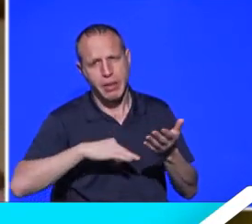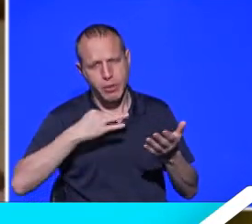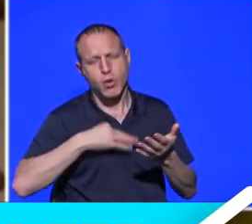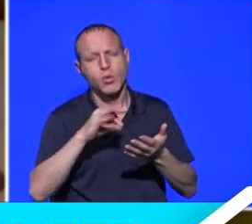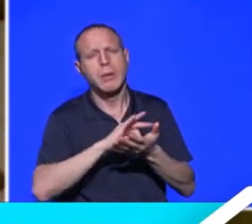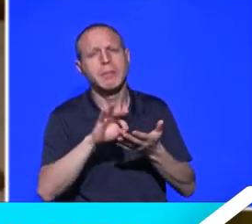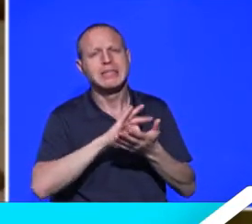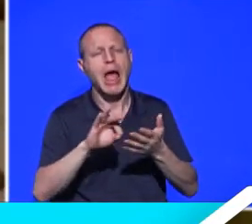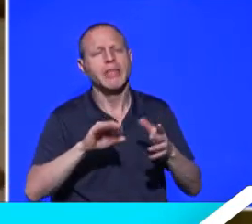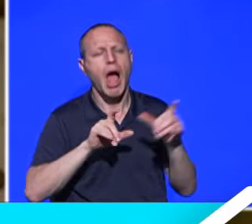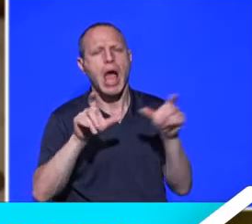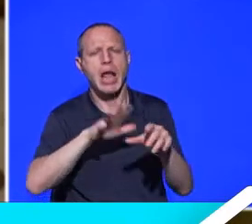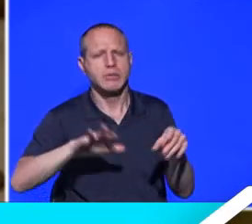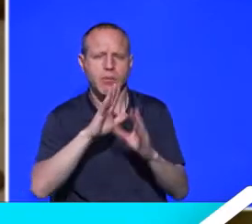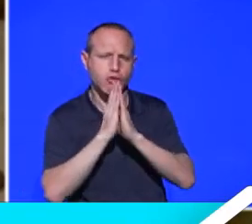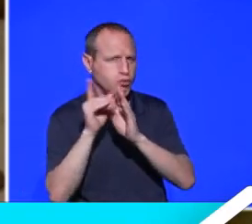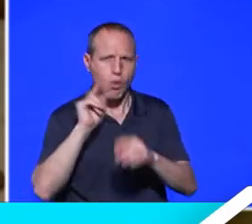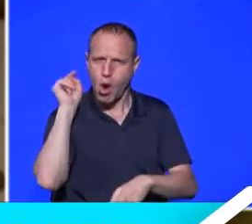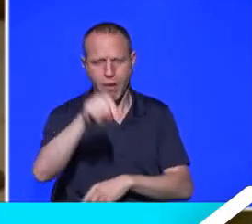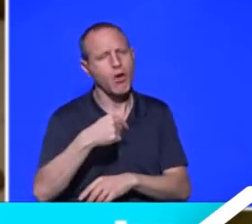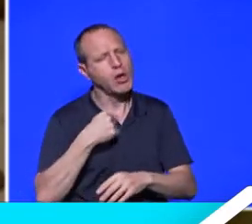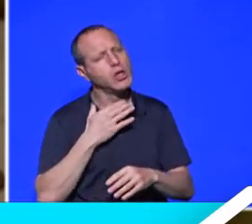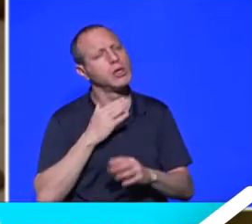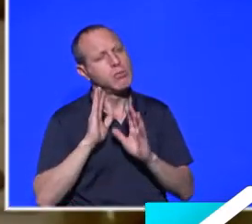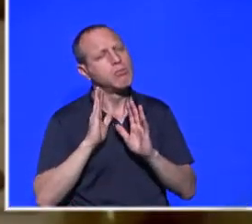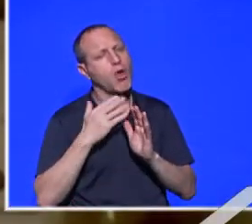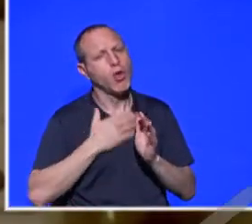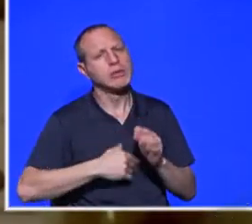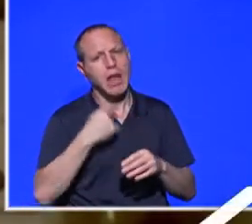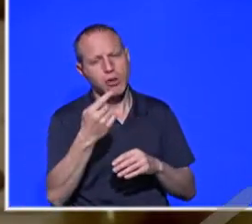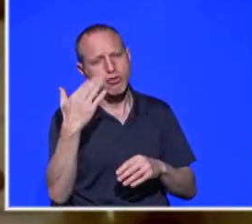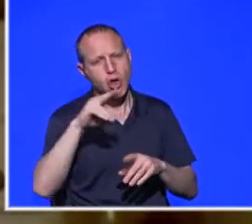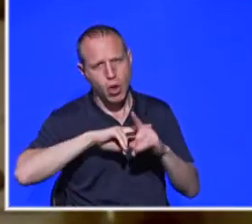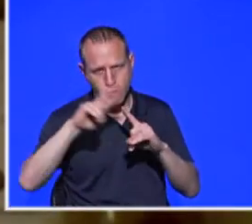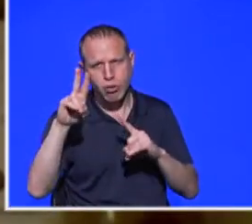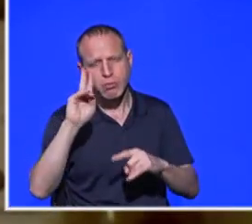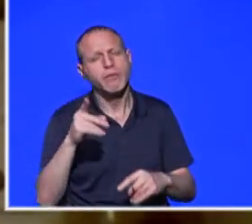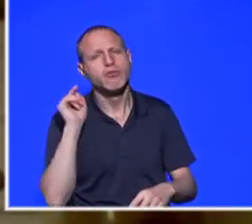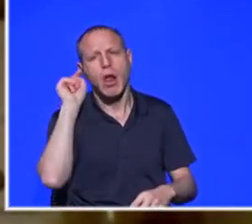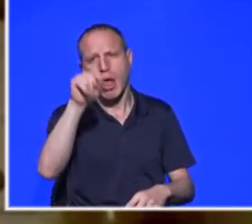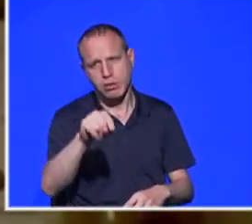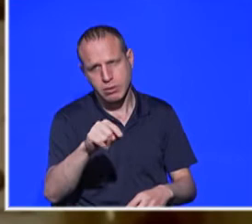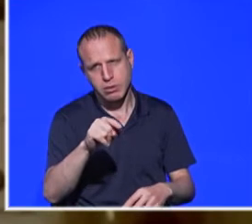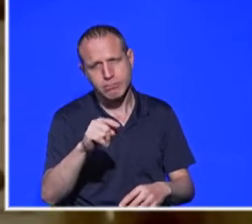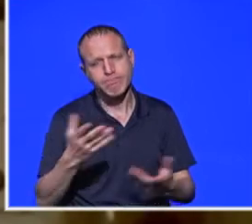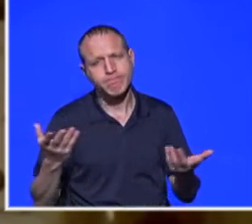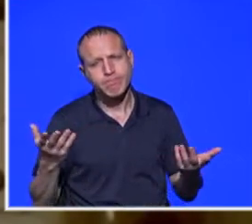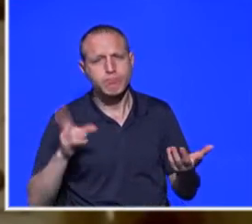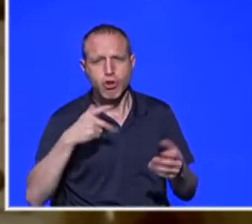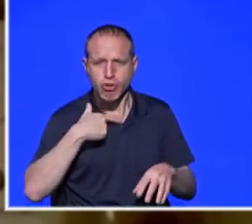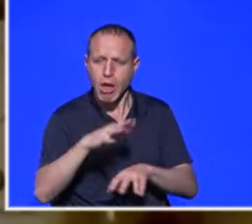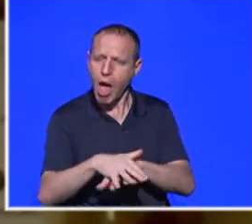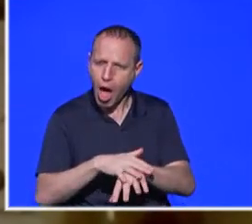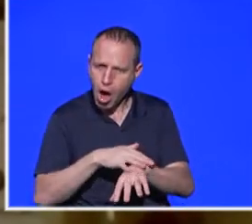ביקשו לא להגיע, אז אני מאוד רוצה להגיד שעוד חודשיים נוכל להגיע, יש לי